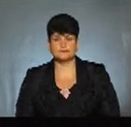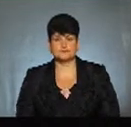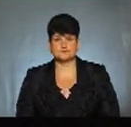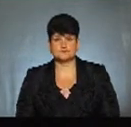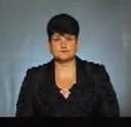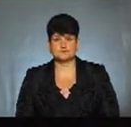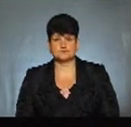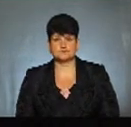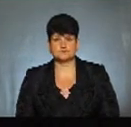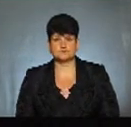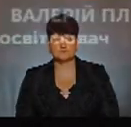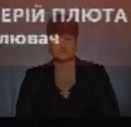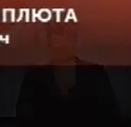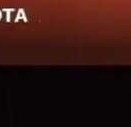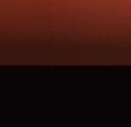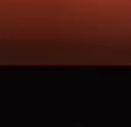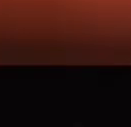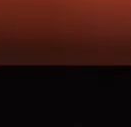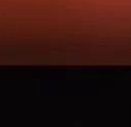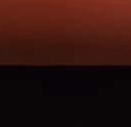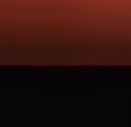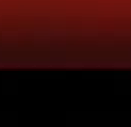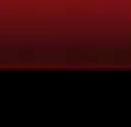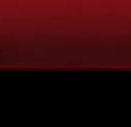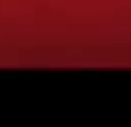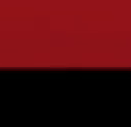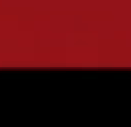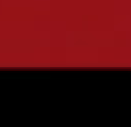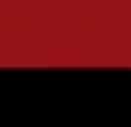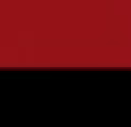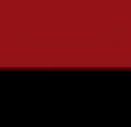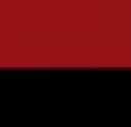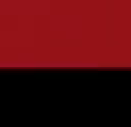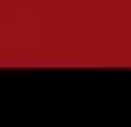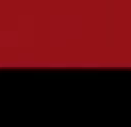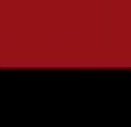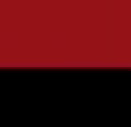побачення. Можно?